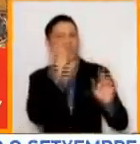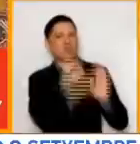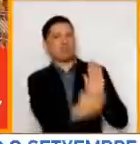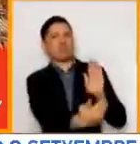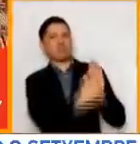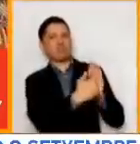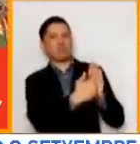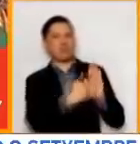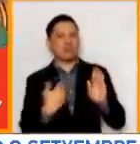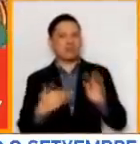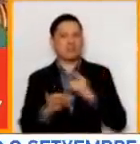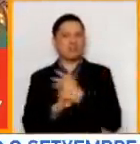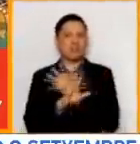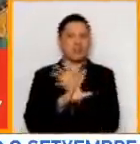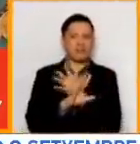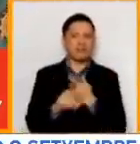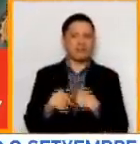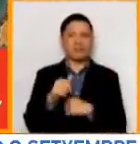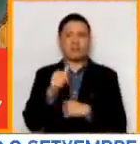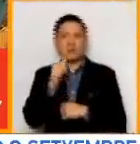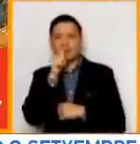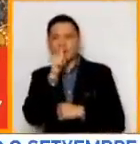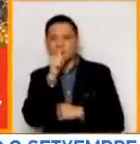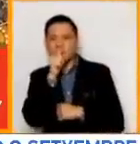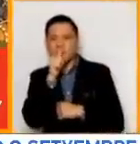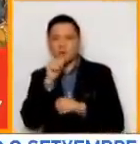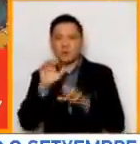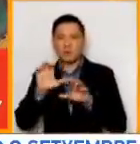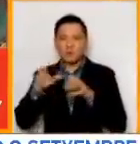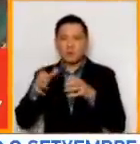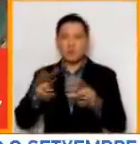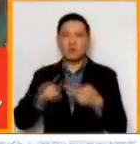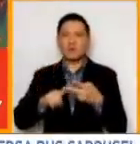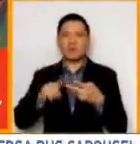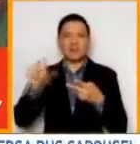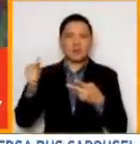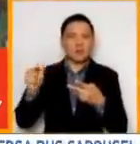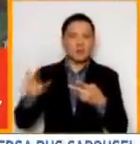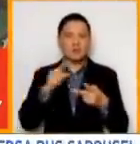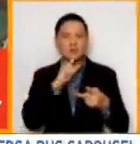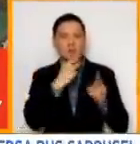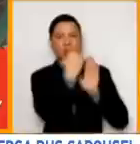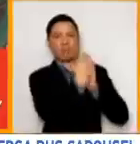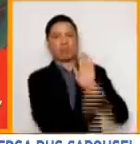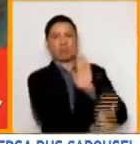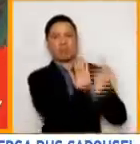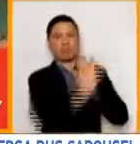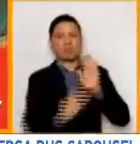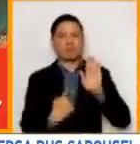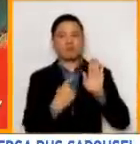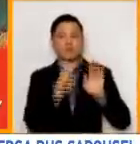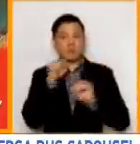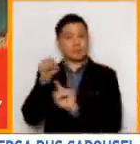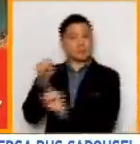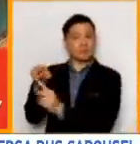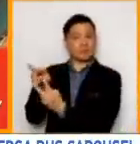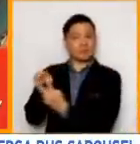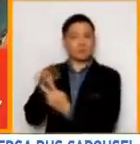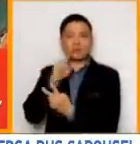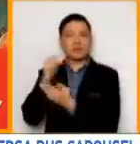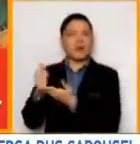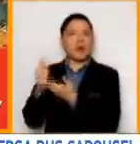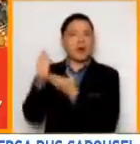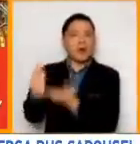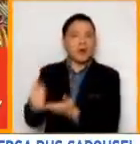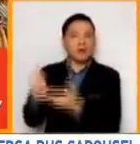doon. Yung private sector namin has been very, very helpful sa city government of Davao. And yung medical